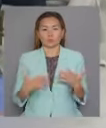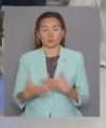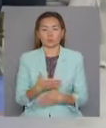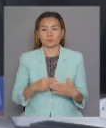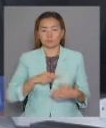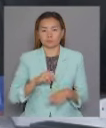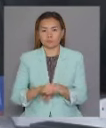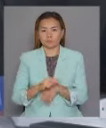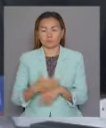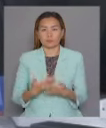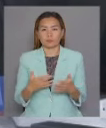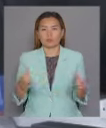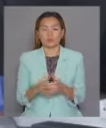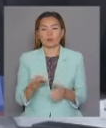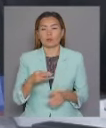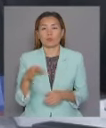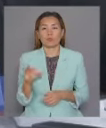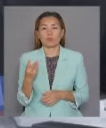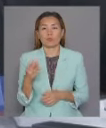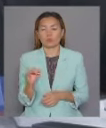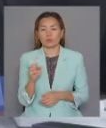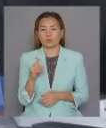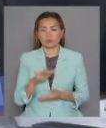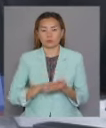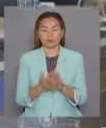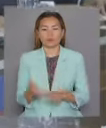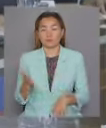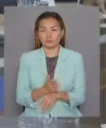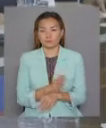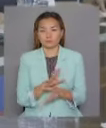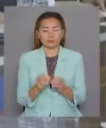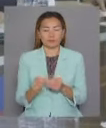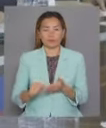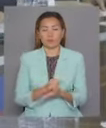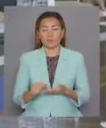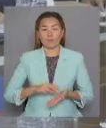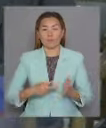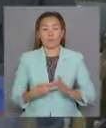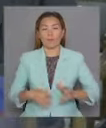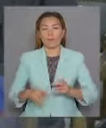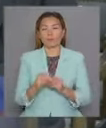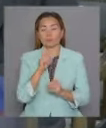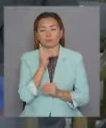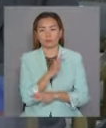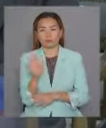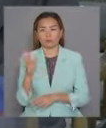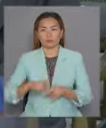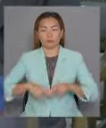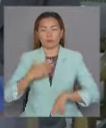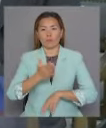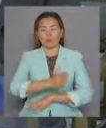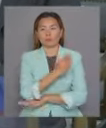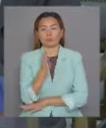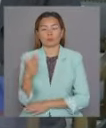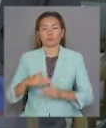работе. Например, компания ТШО и Акимат подписали меморандум. Согласно документу, в рамках проекта озеленения будут посажены деревья